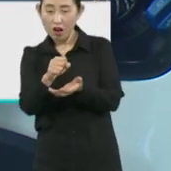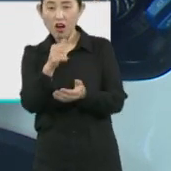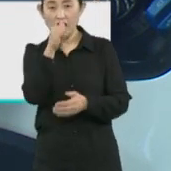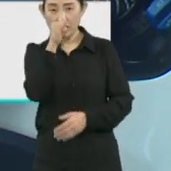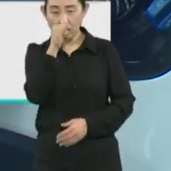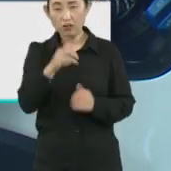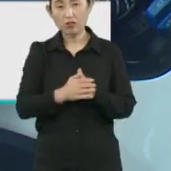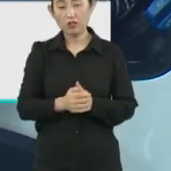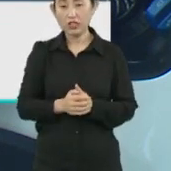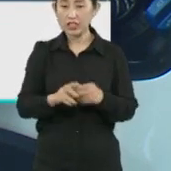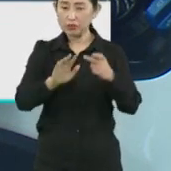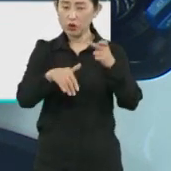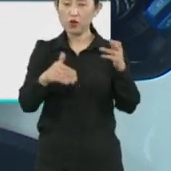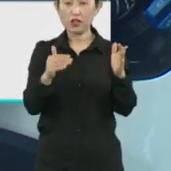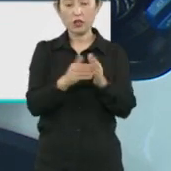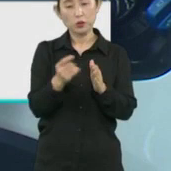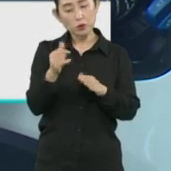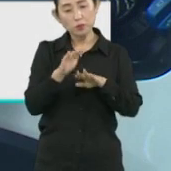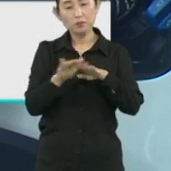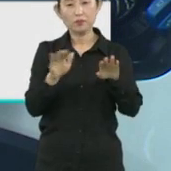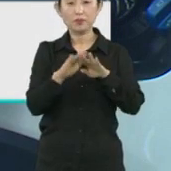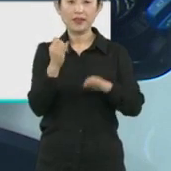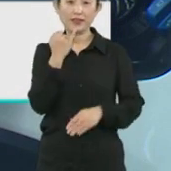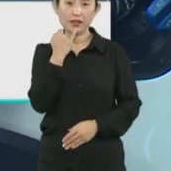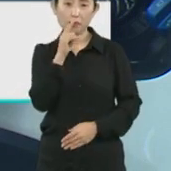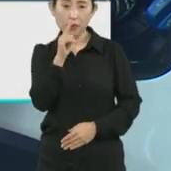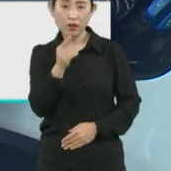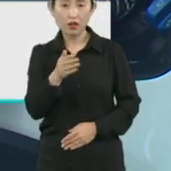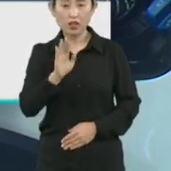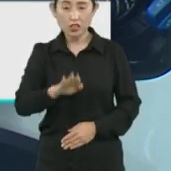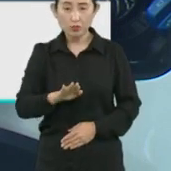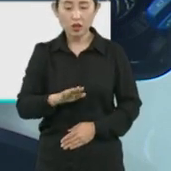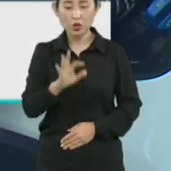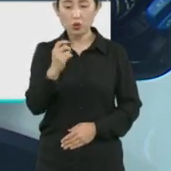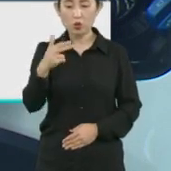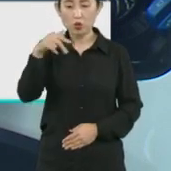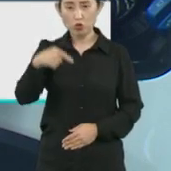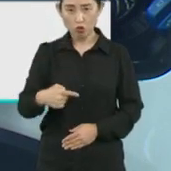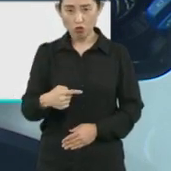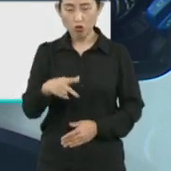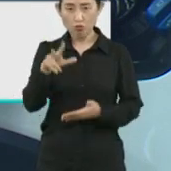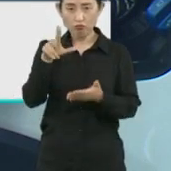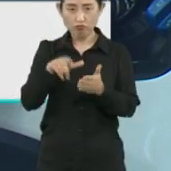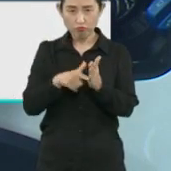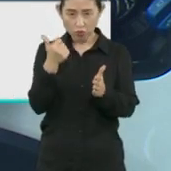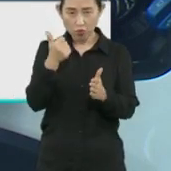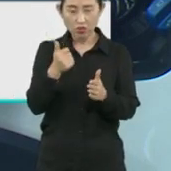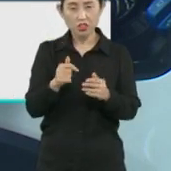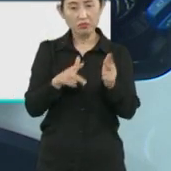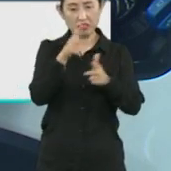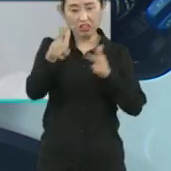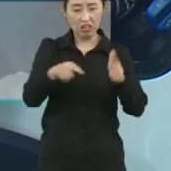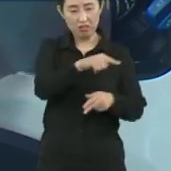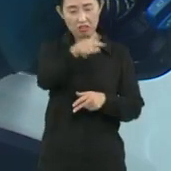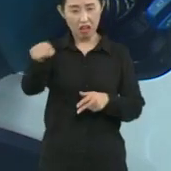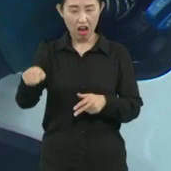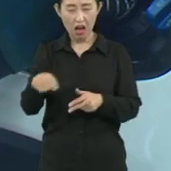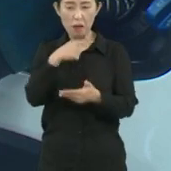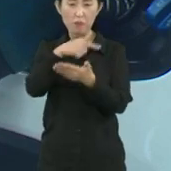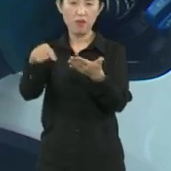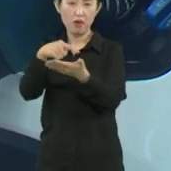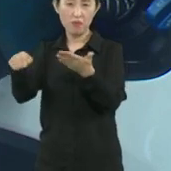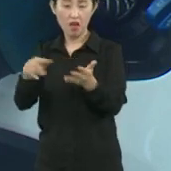있습니다. 하지만 이번 요소수 대란 사태로 산업 전반에 큰 차질을 빚었는데요. 현재 우리 지역 상황은